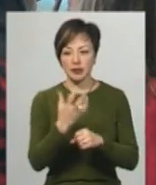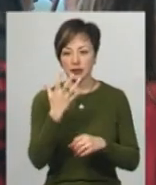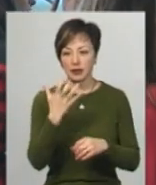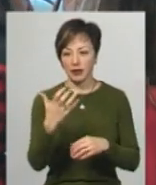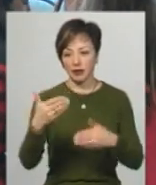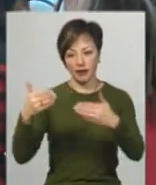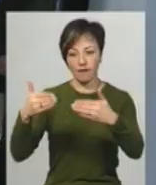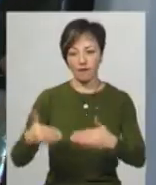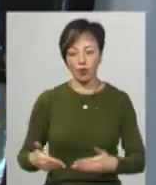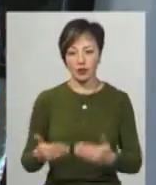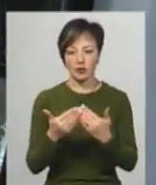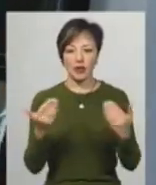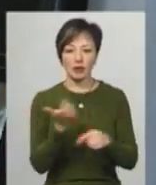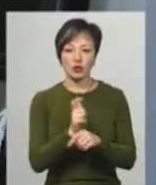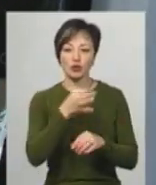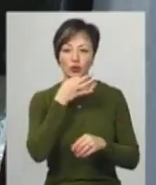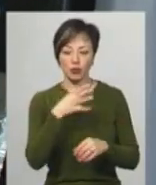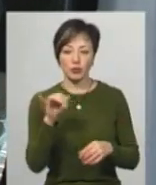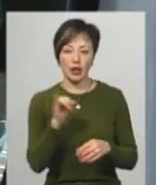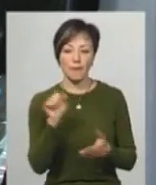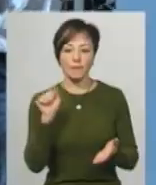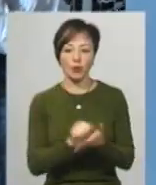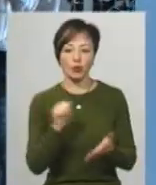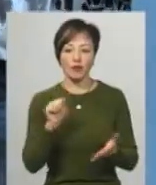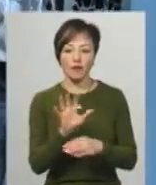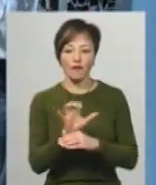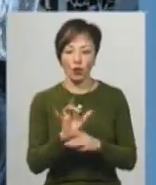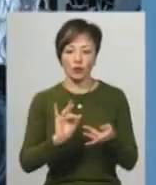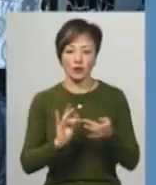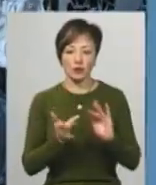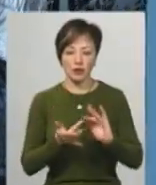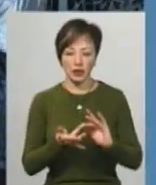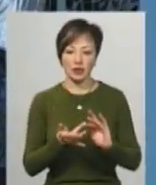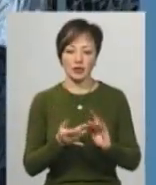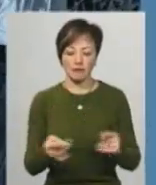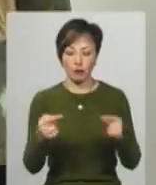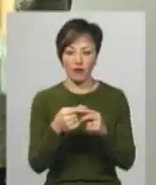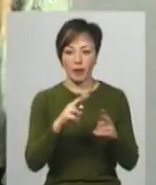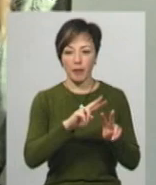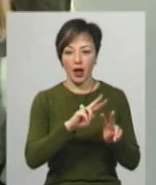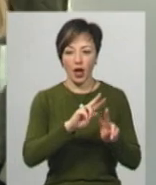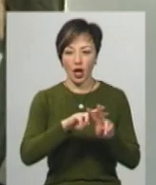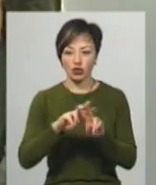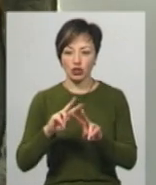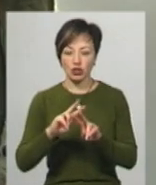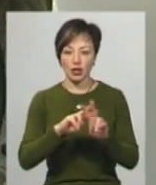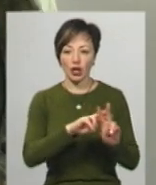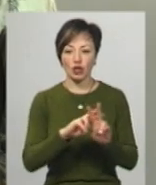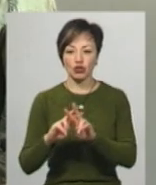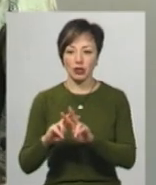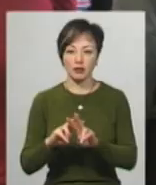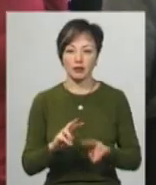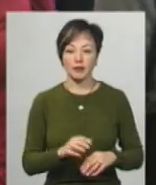на фоні експонату, який найбільше сподобався, та опублікувати фото у соціальних мережах з відповідним хештегом «Museum Selfie» та